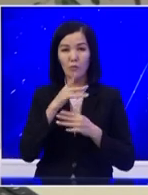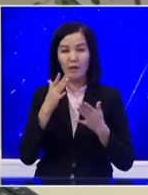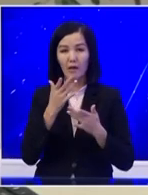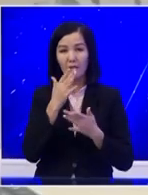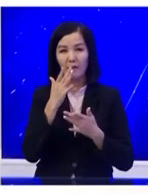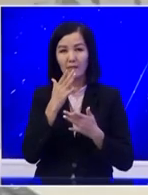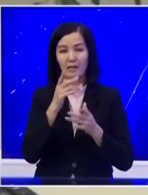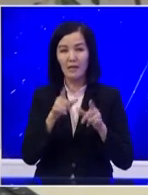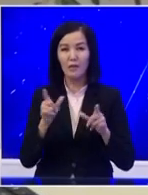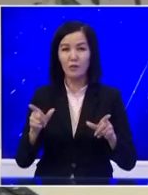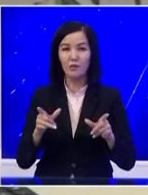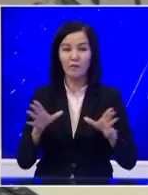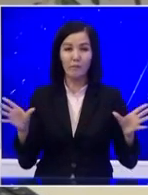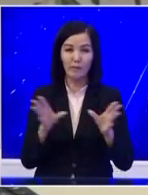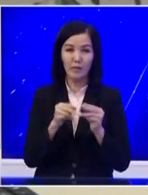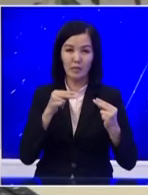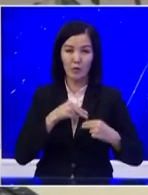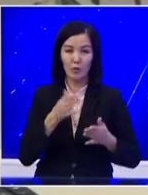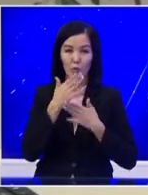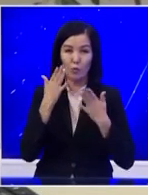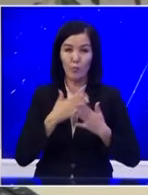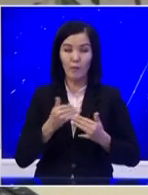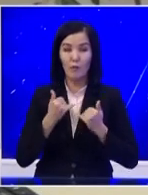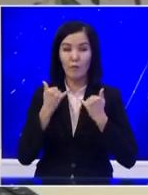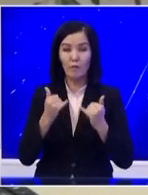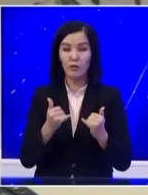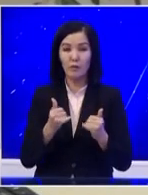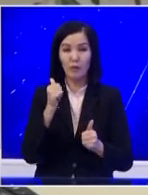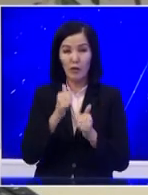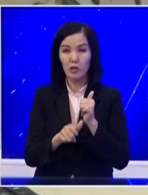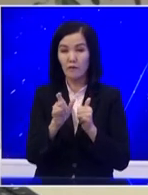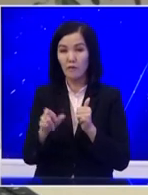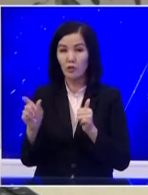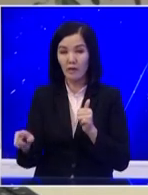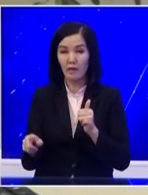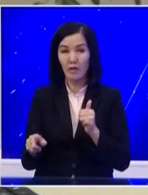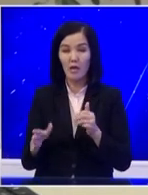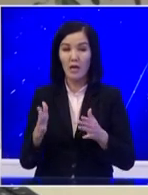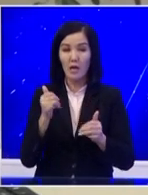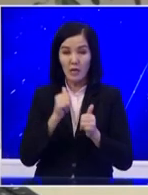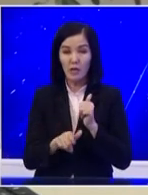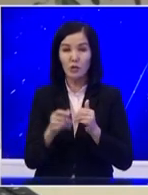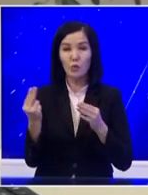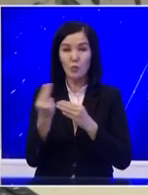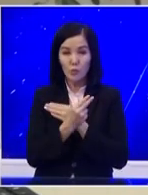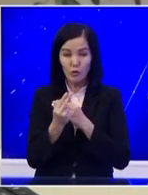многонациональный коллектив. Я очень люблю и уважаю каждого из них. Каждый учит нас